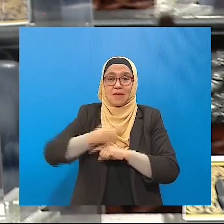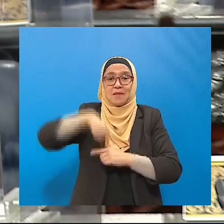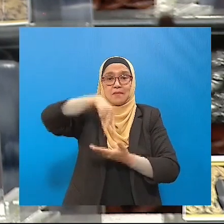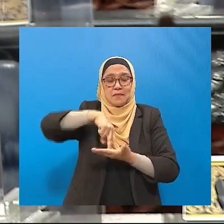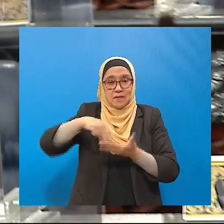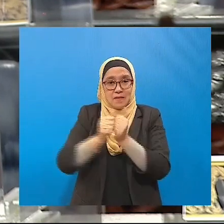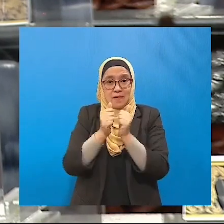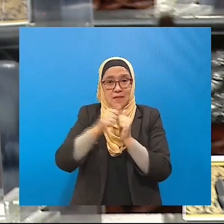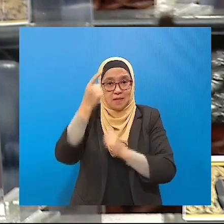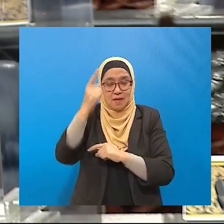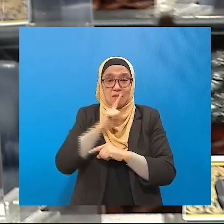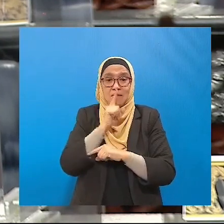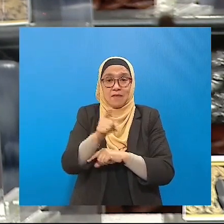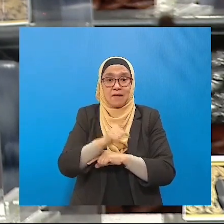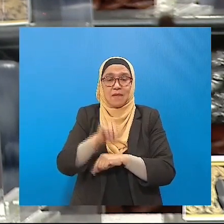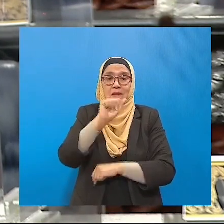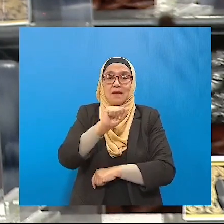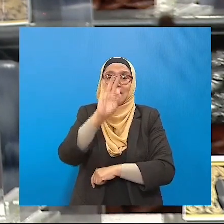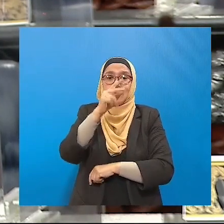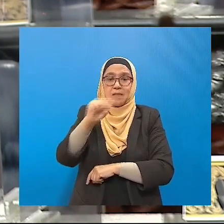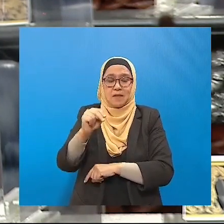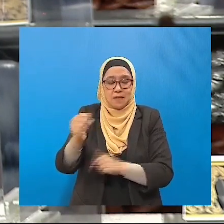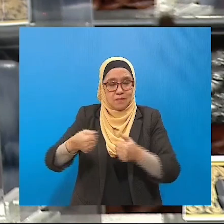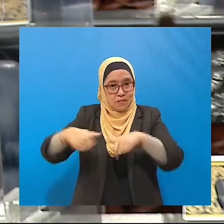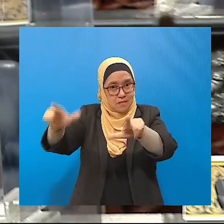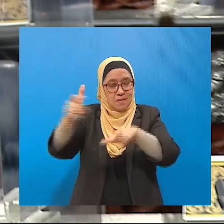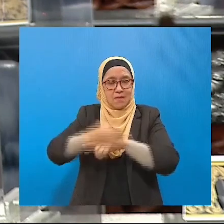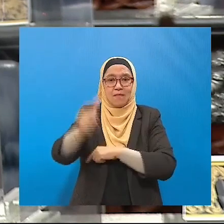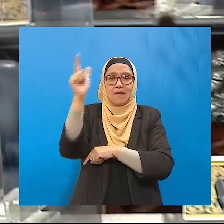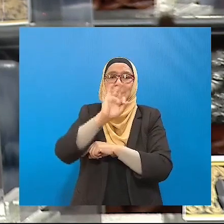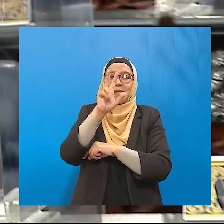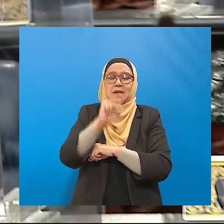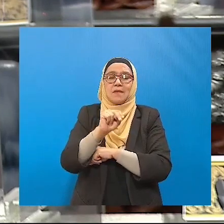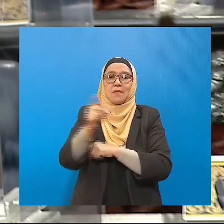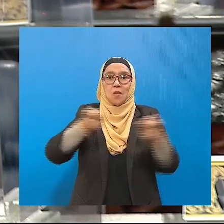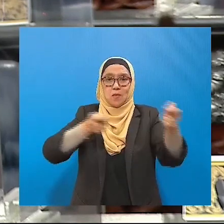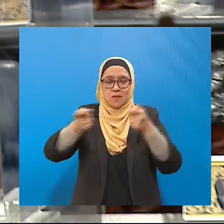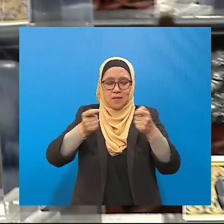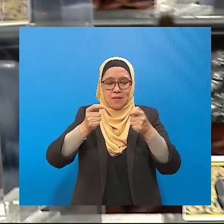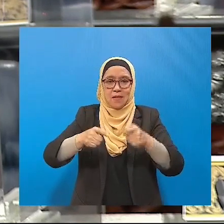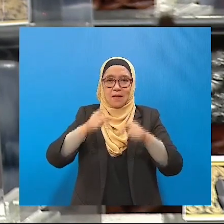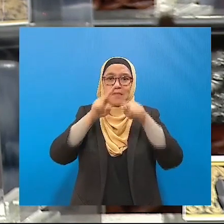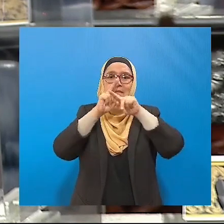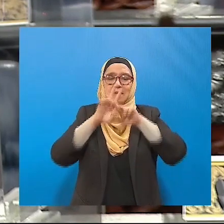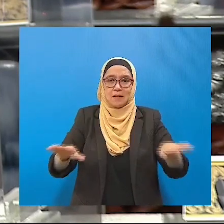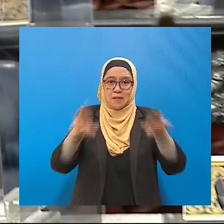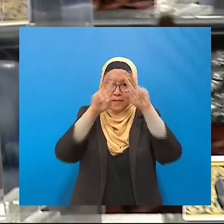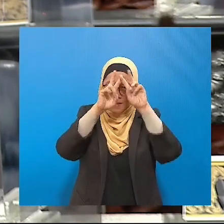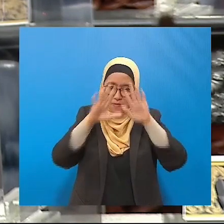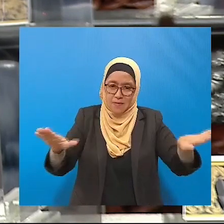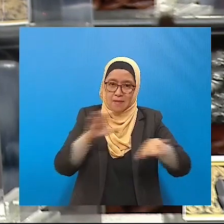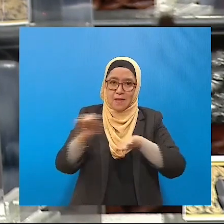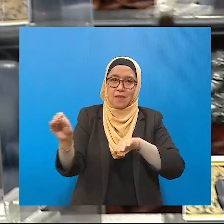dengan izin Afghan-led, Afghan-owned and Afghan-controlled peace and reconciliation process. Yang